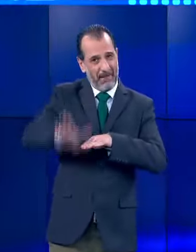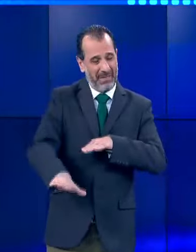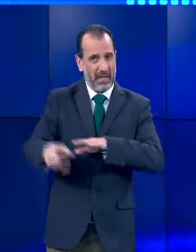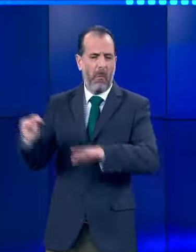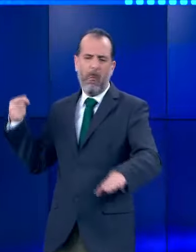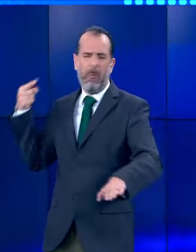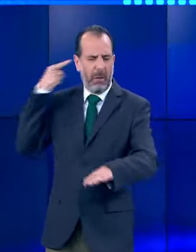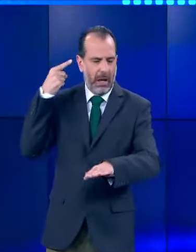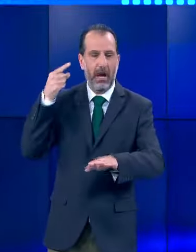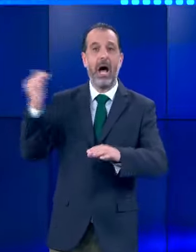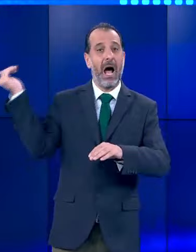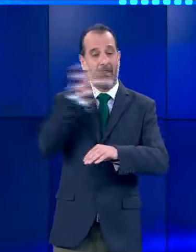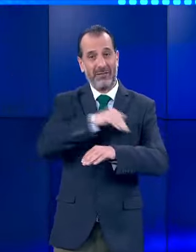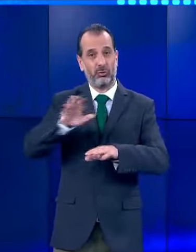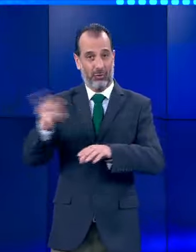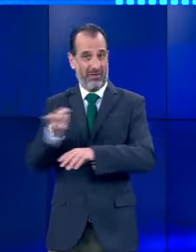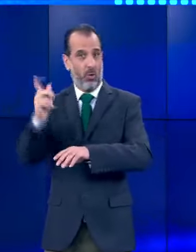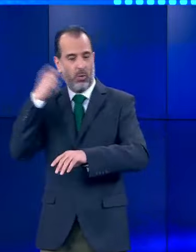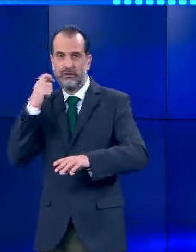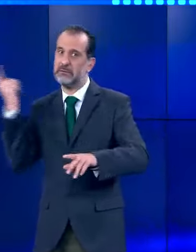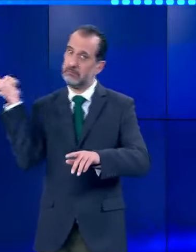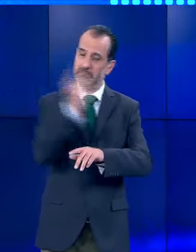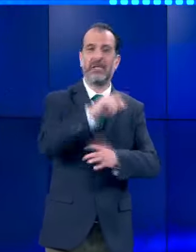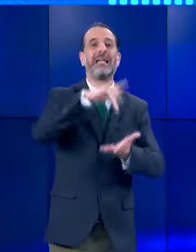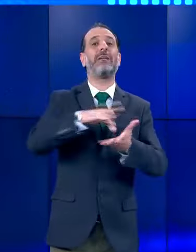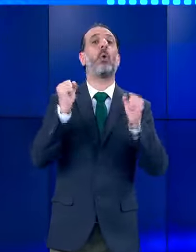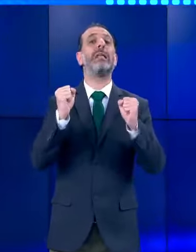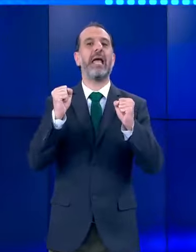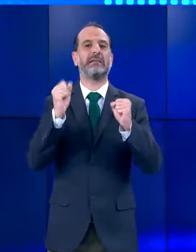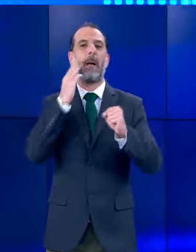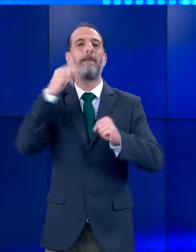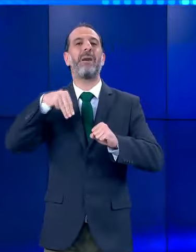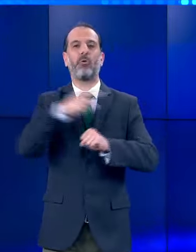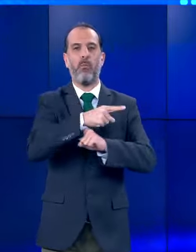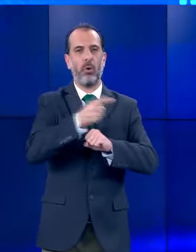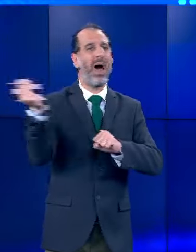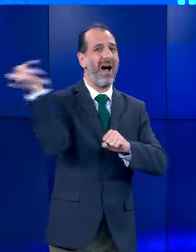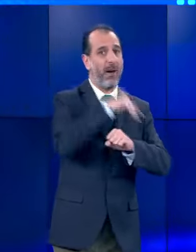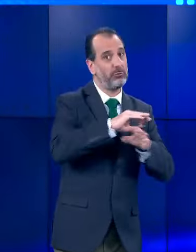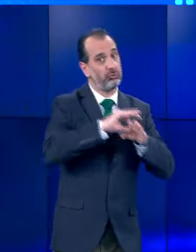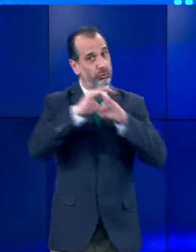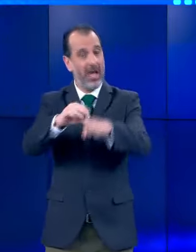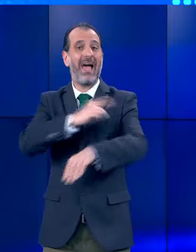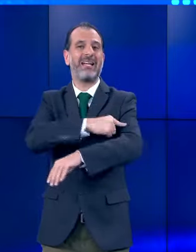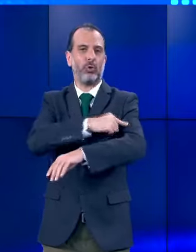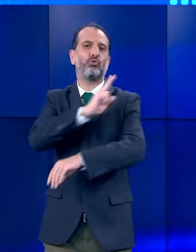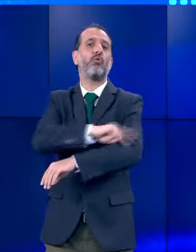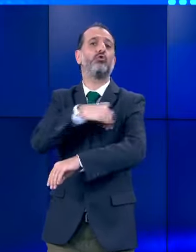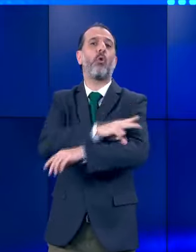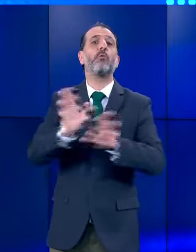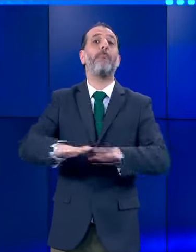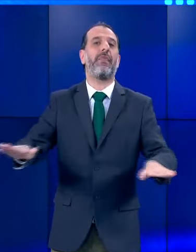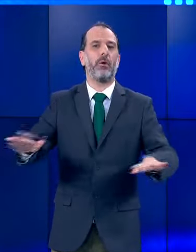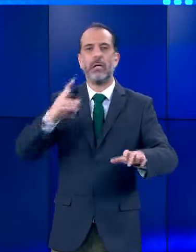οι γονείς του παιδιού πήγαν στο Κέντρο Υγείας Μαρκοπούλου και από εκεί με συνοδεία γιατρού εσπεσμένα στο παιδόν. Δυστυχώς, παρά τις